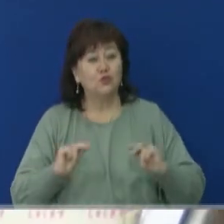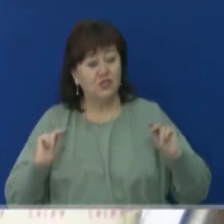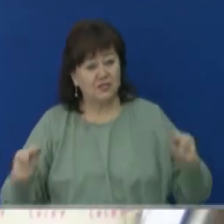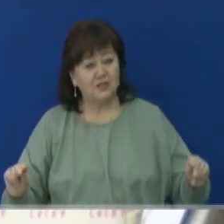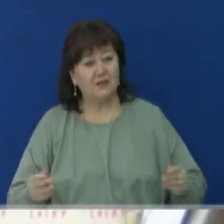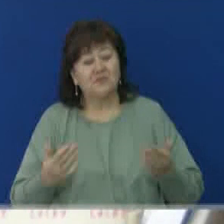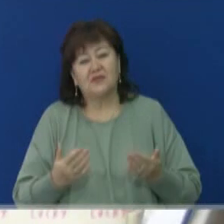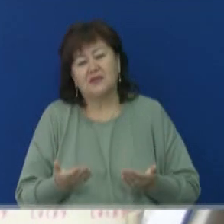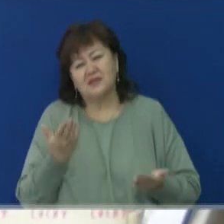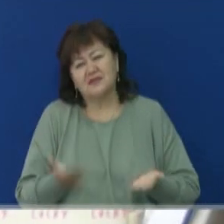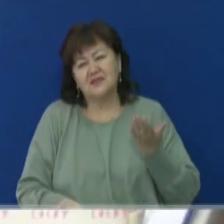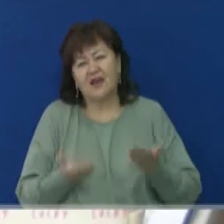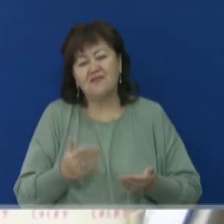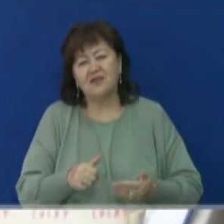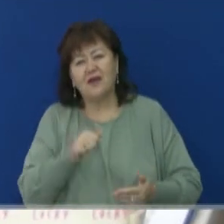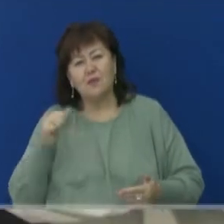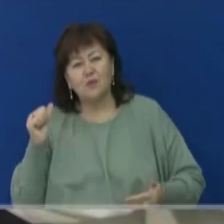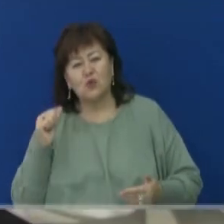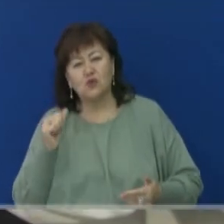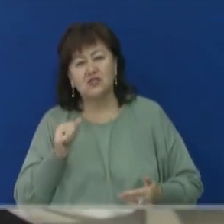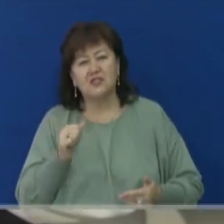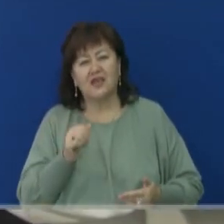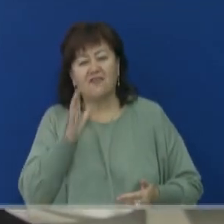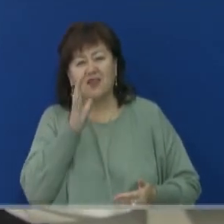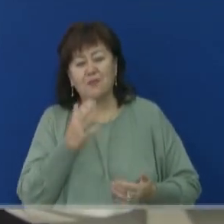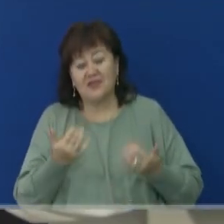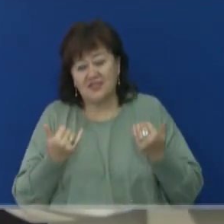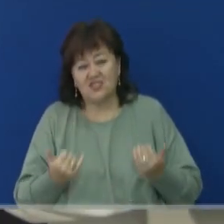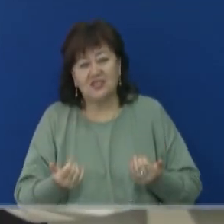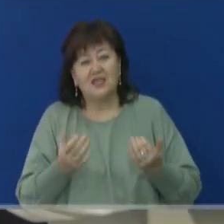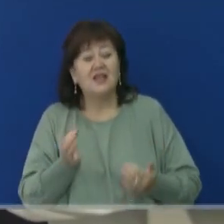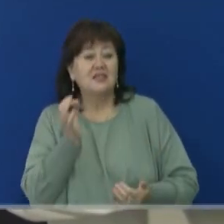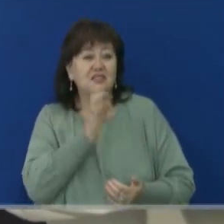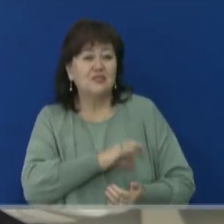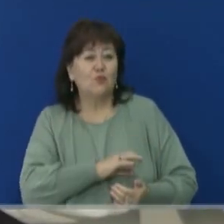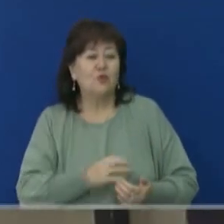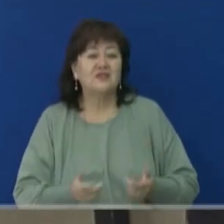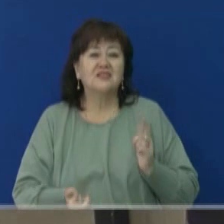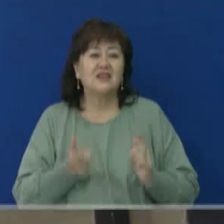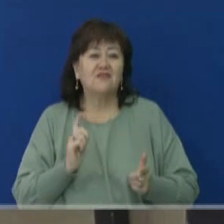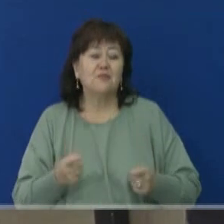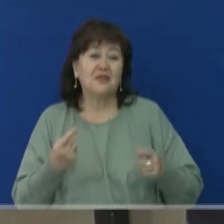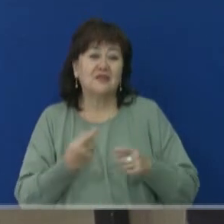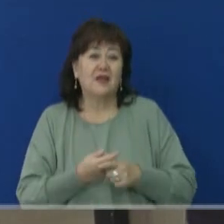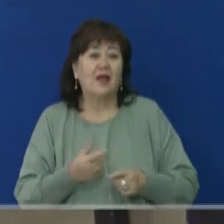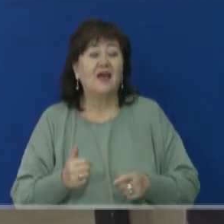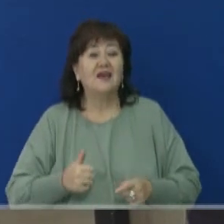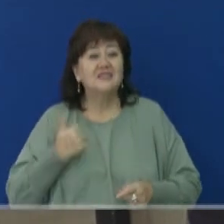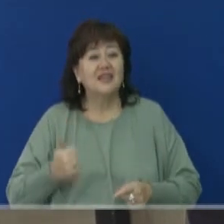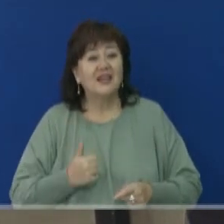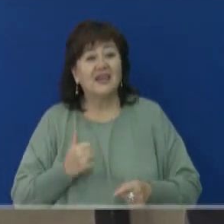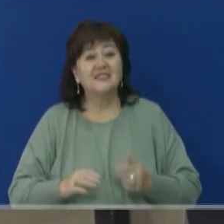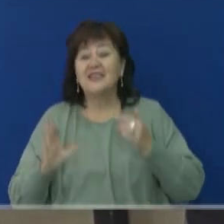бүгінін салыстыра келе, қазірде заманауи технологиядағы әдіс тәсілдерді қолдануда жас мамандардан қалыспауға